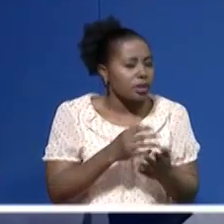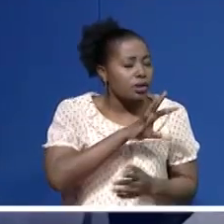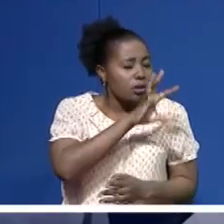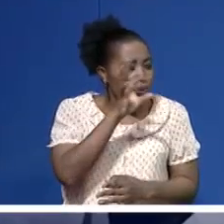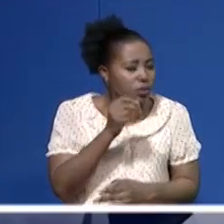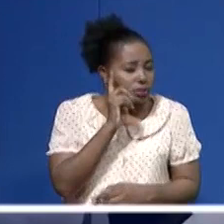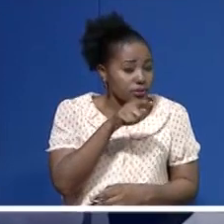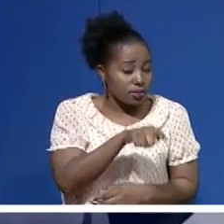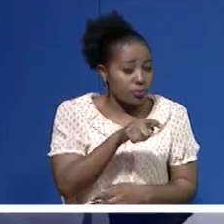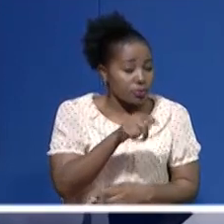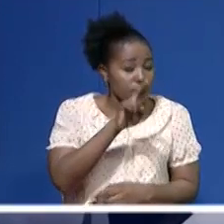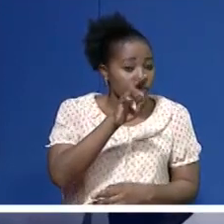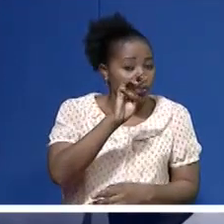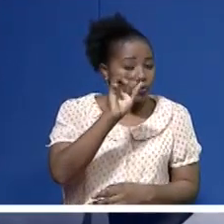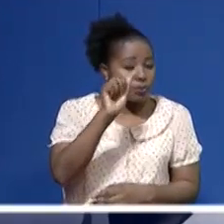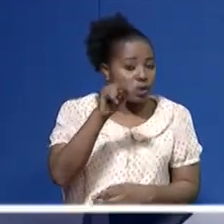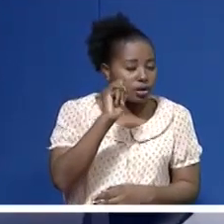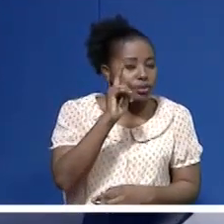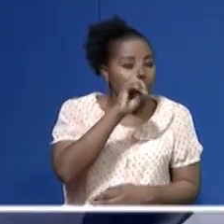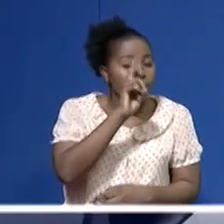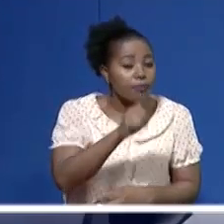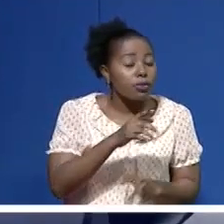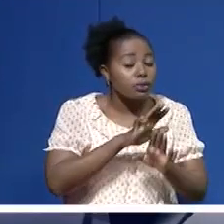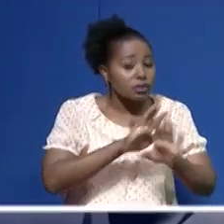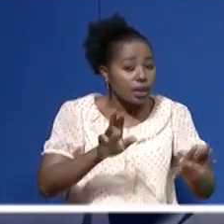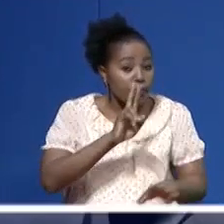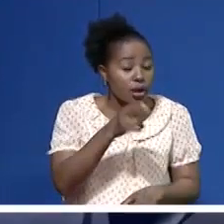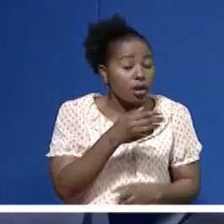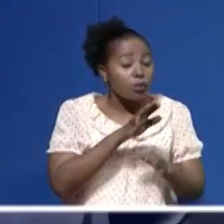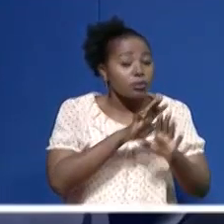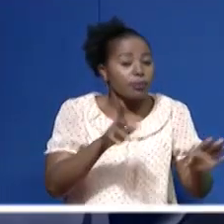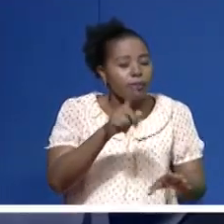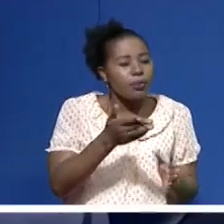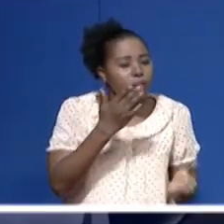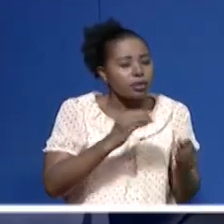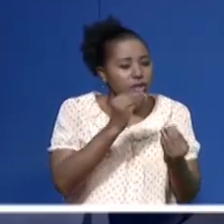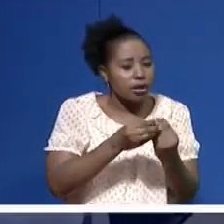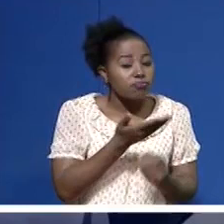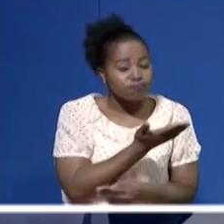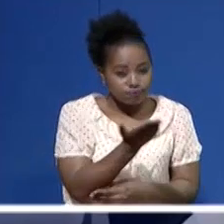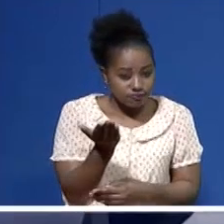Wote mlioko hapo Wuhan mko salama, ama usalama upo kwa kiasi gani kwenu?